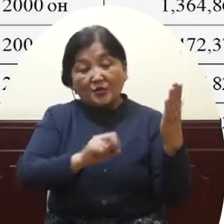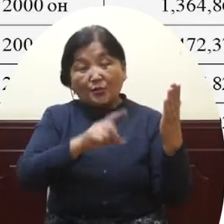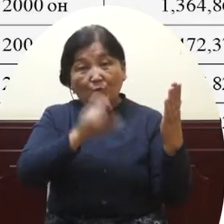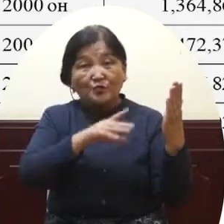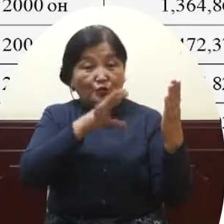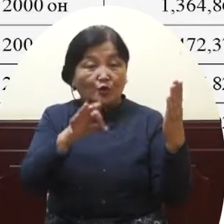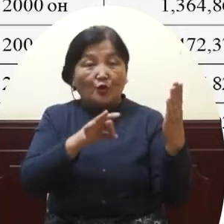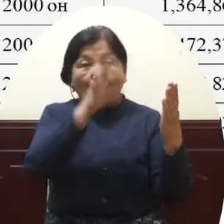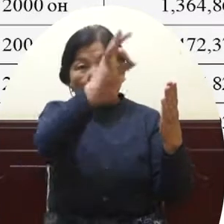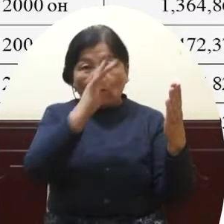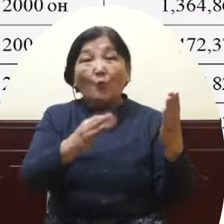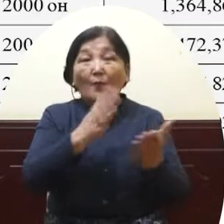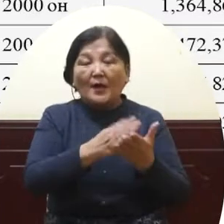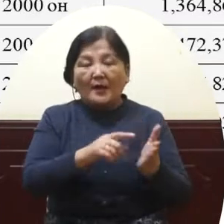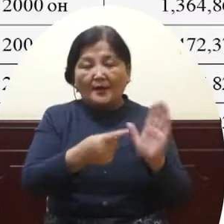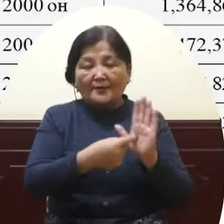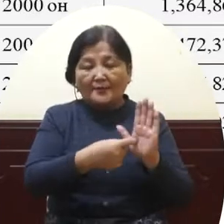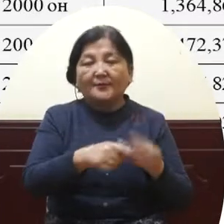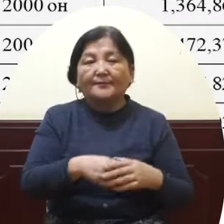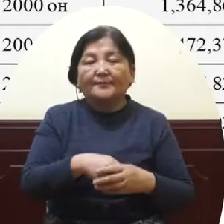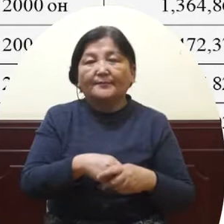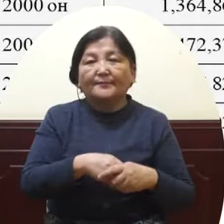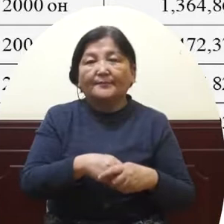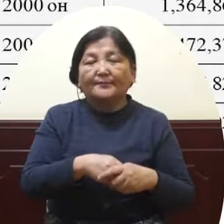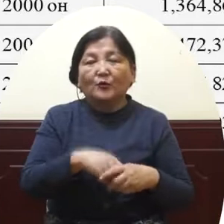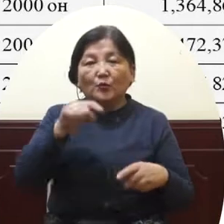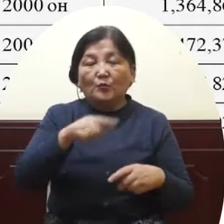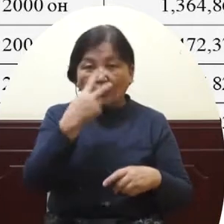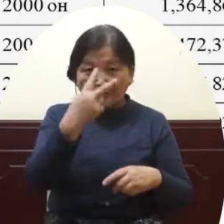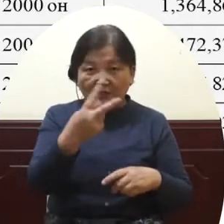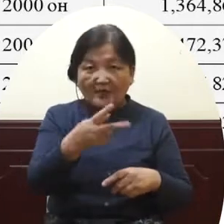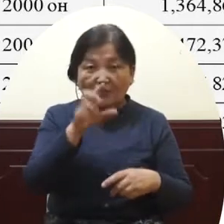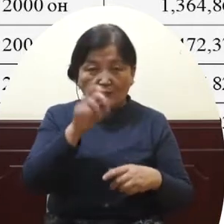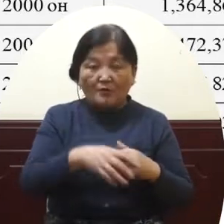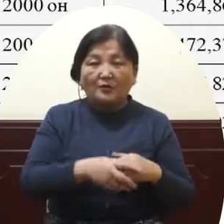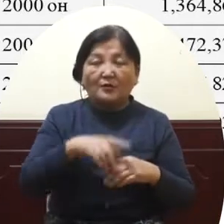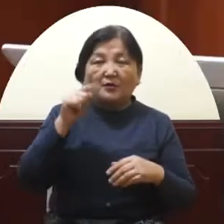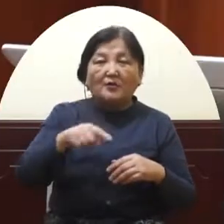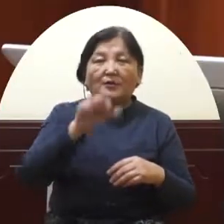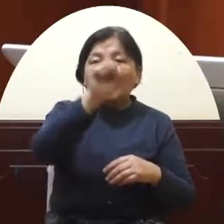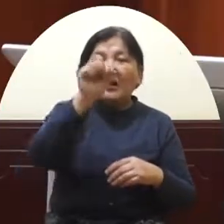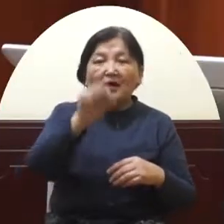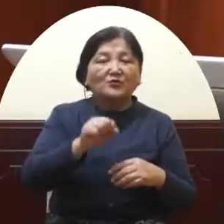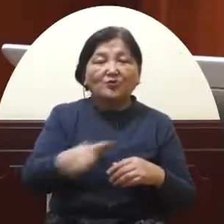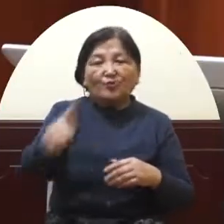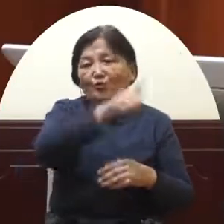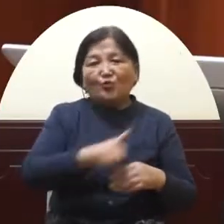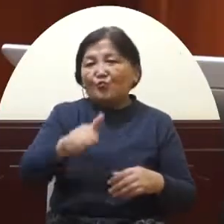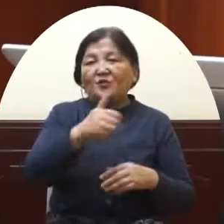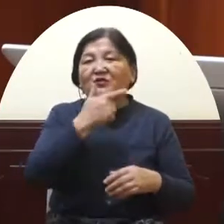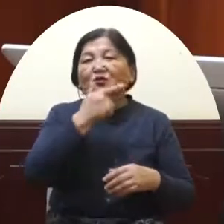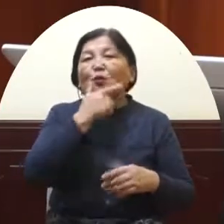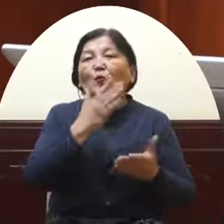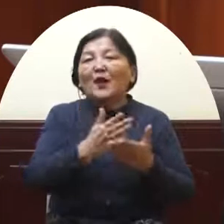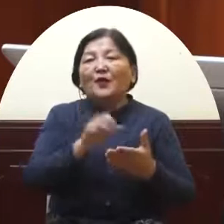тоо хувь байгаа. За эндээс харах юм бол ер нь энэ асуудлууд бүрэн зөвсөр чадахгүй байгаа юм байна.